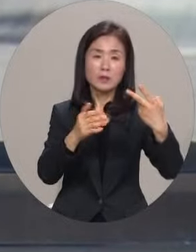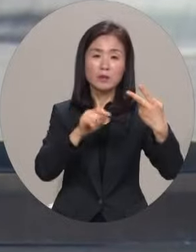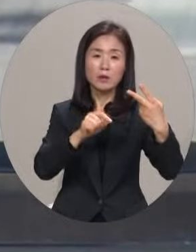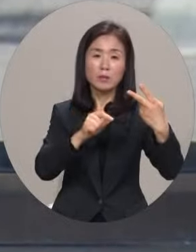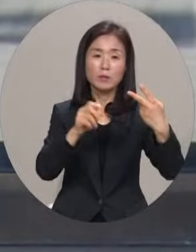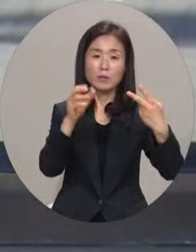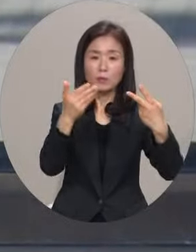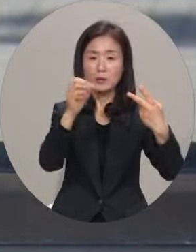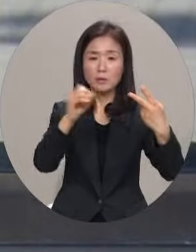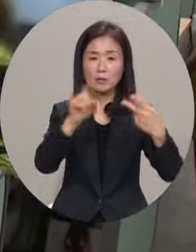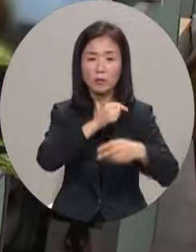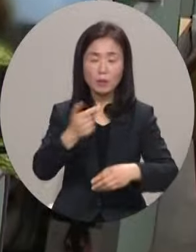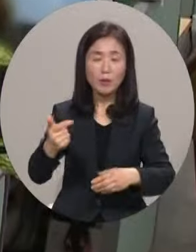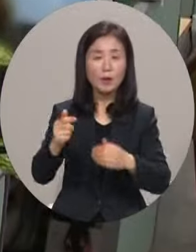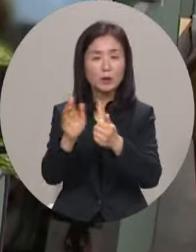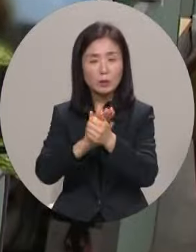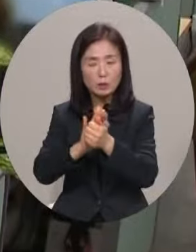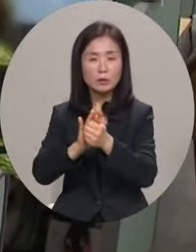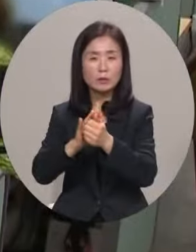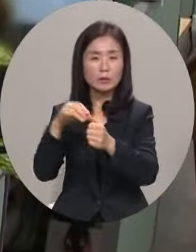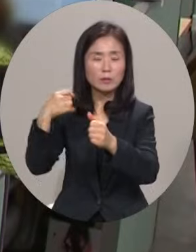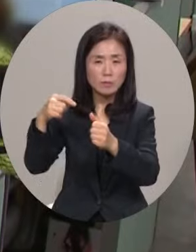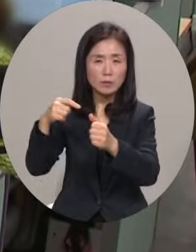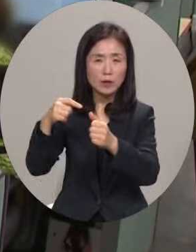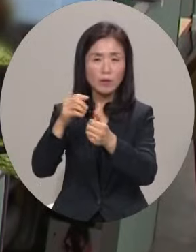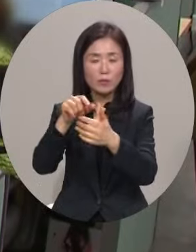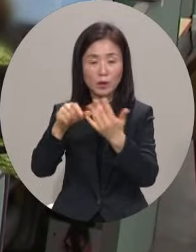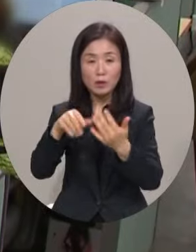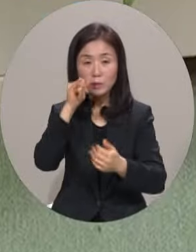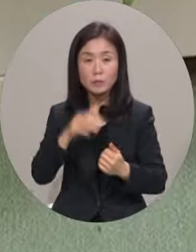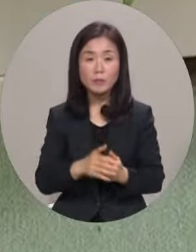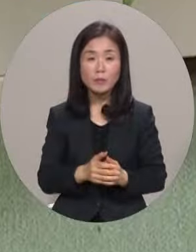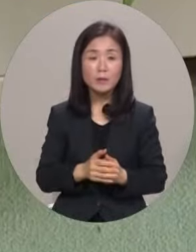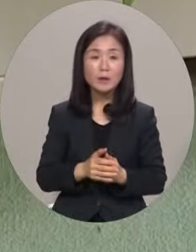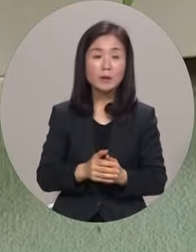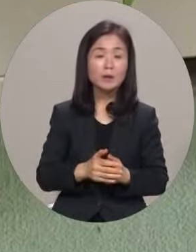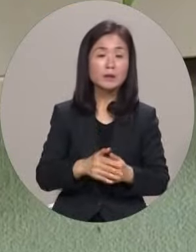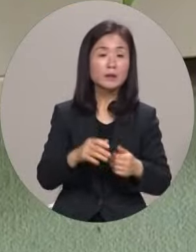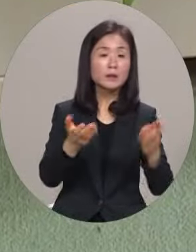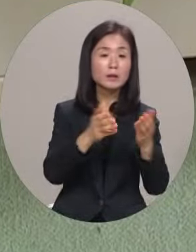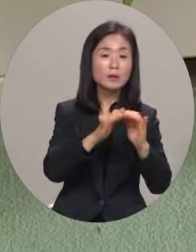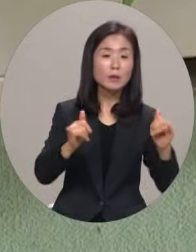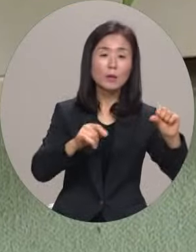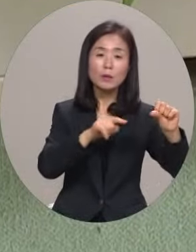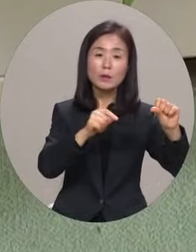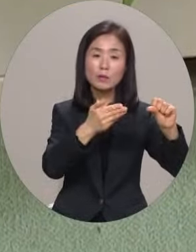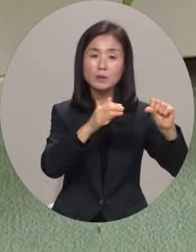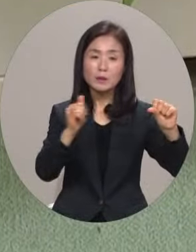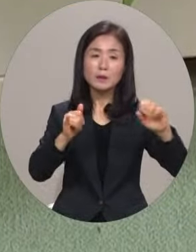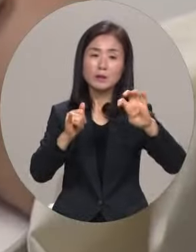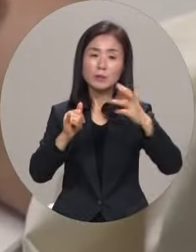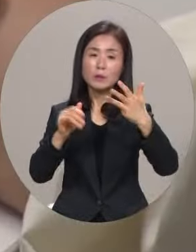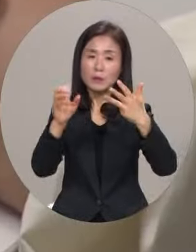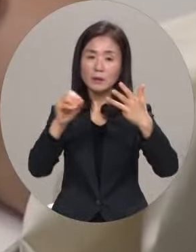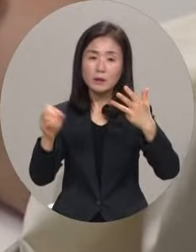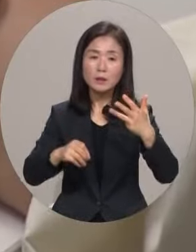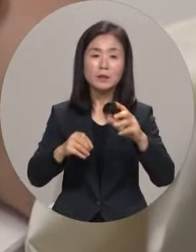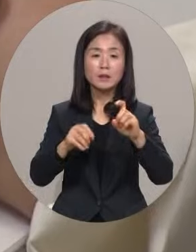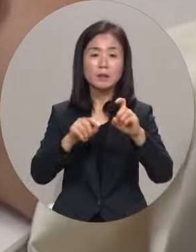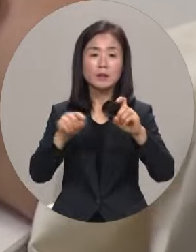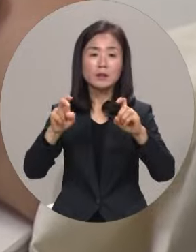부동산업 순위였습니다 규모 별론 5에서 9인 사업장 48% 10에서 29인 사업장 45%